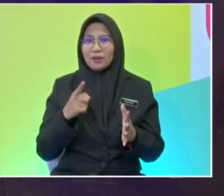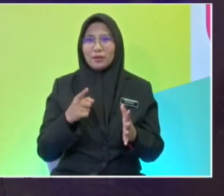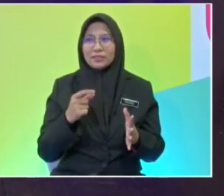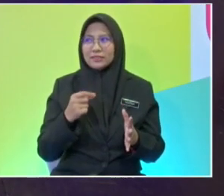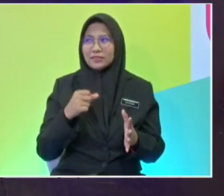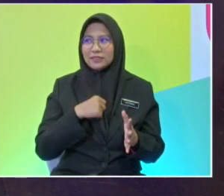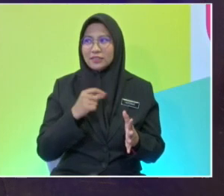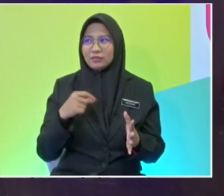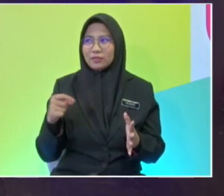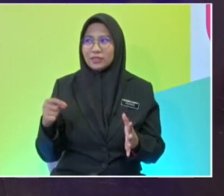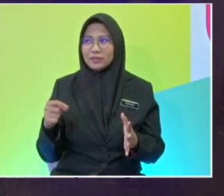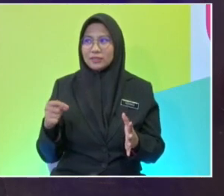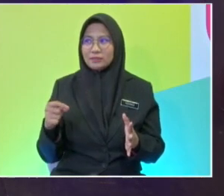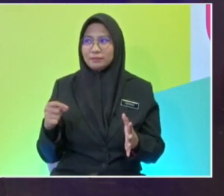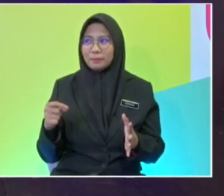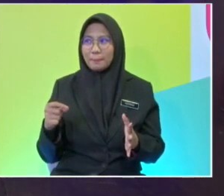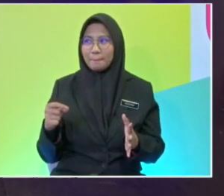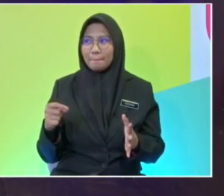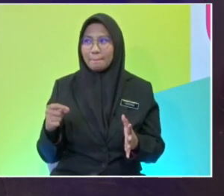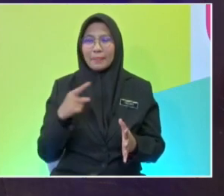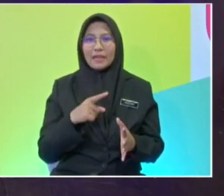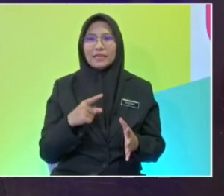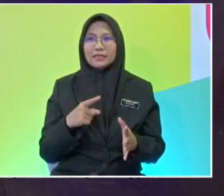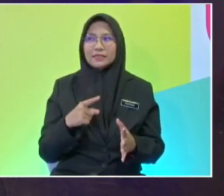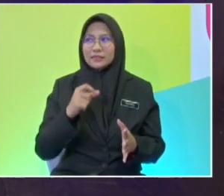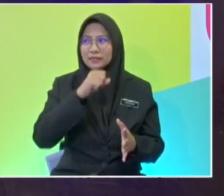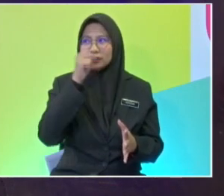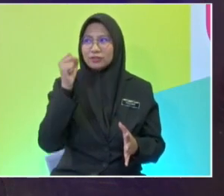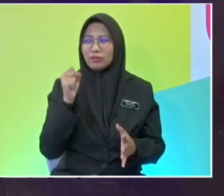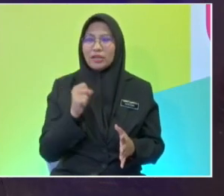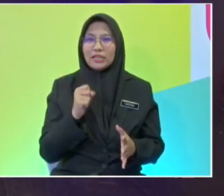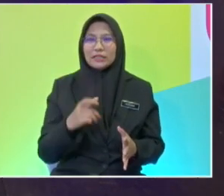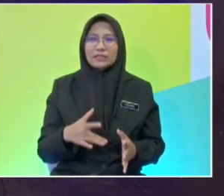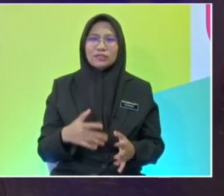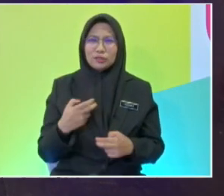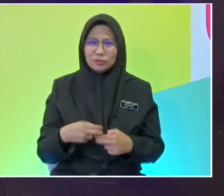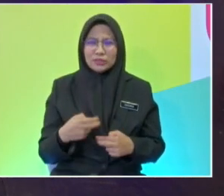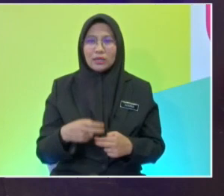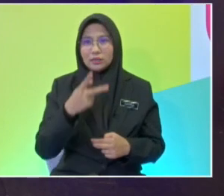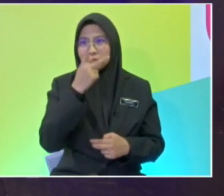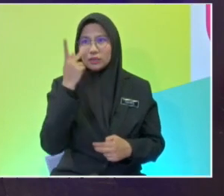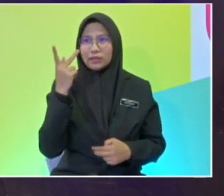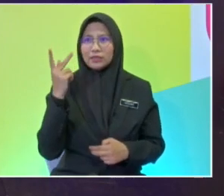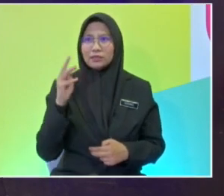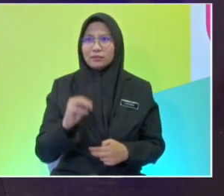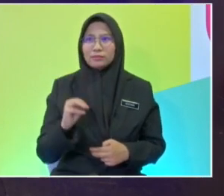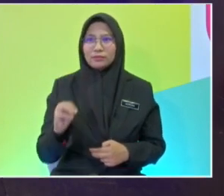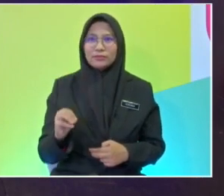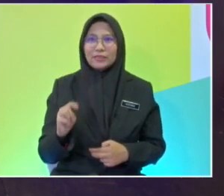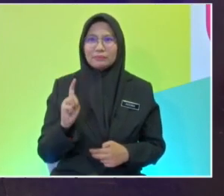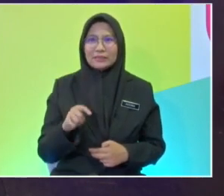kita panggil dia mencoba lagi untuk murid karena bagi jawaban kita belajar